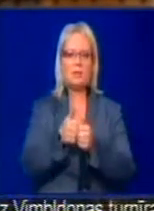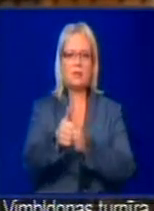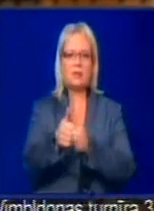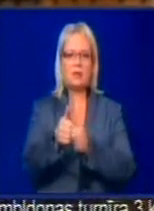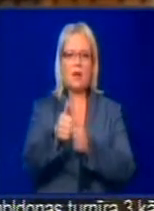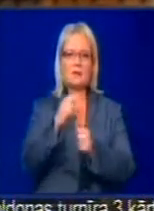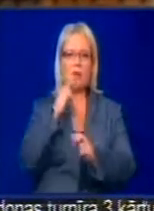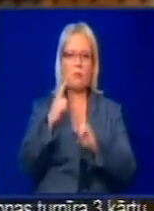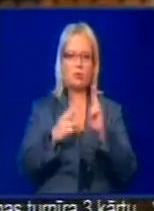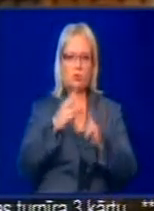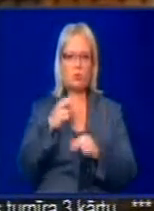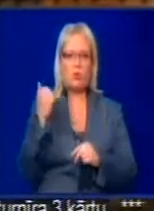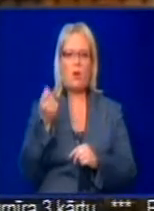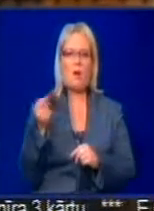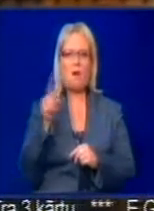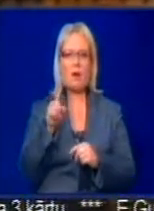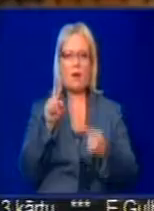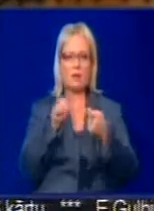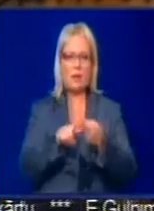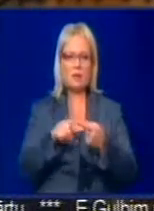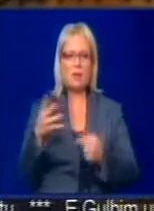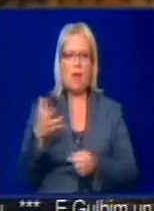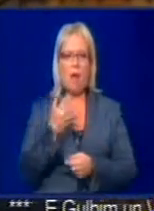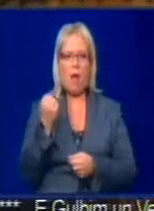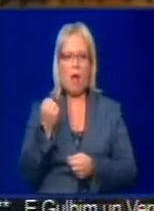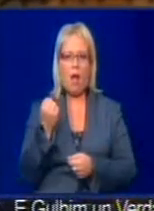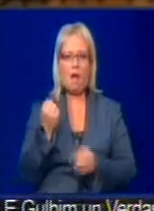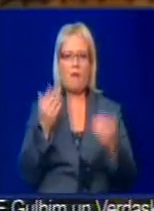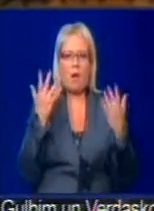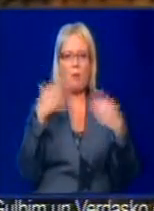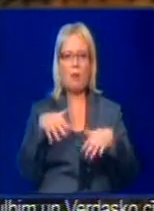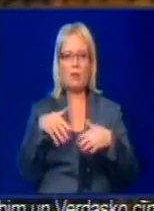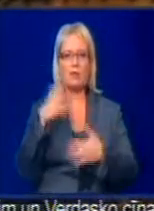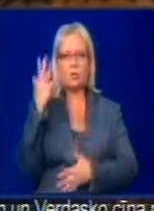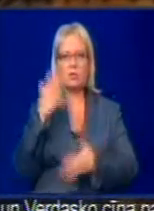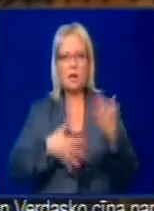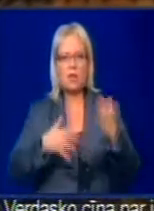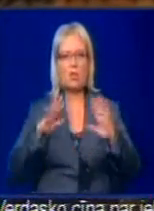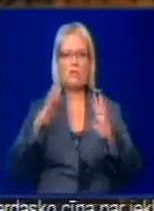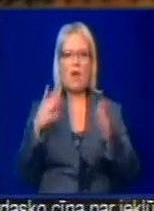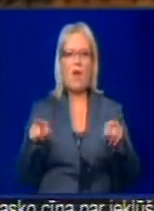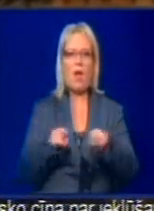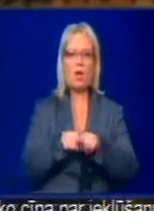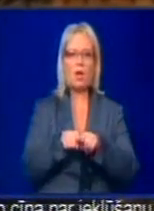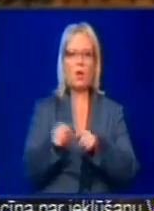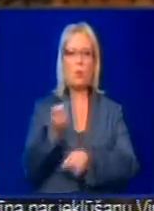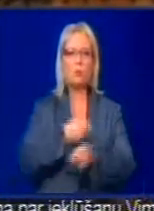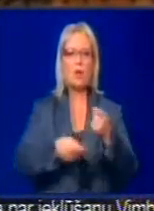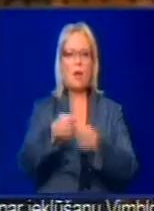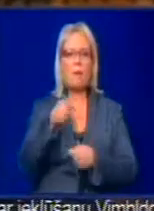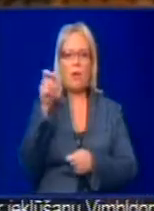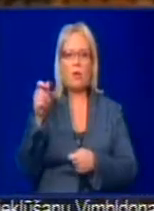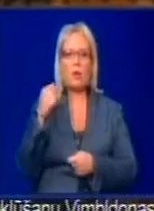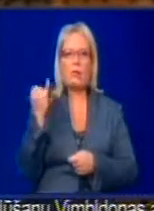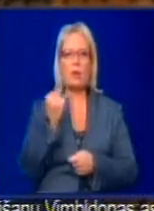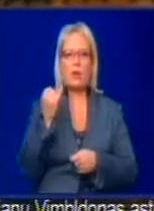apsūdzības. Viņš to vairāk saista ar vai no politisko izrēķināšanos vai arī kādu uzņēmēju interešu